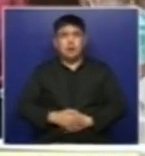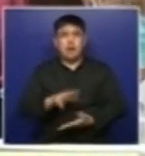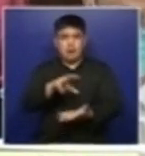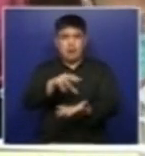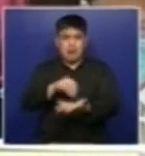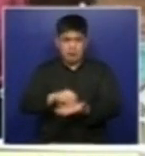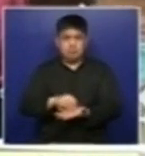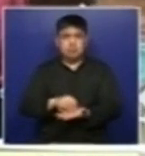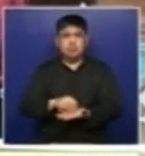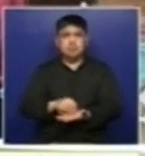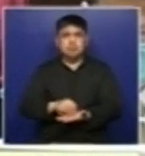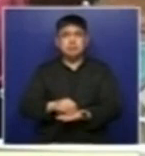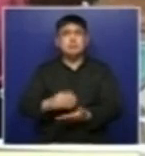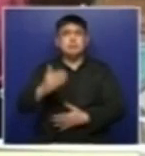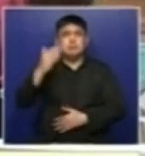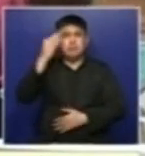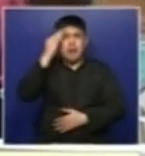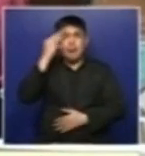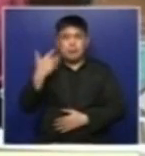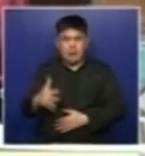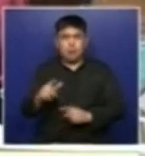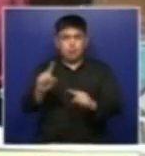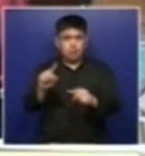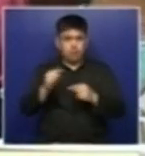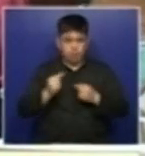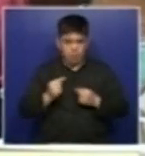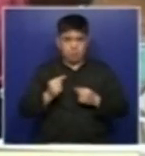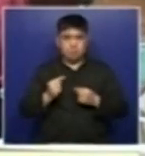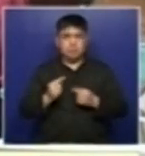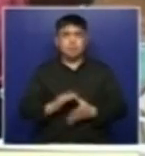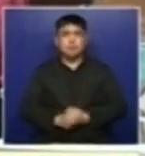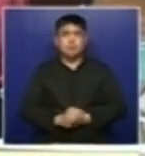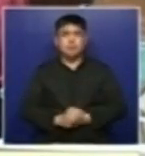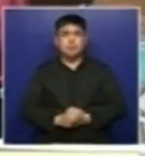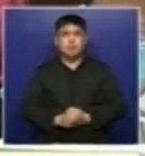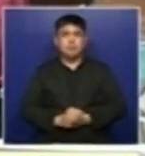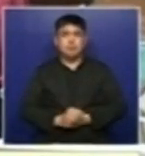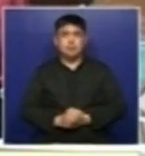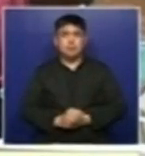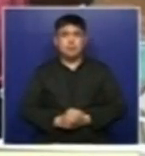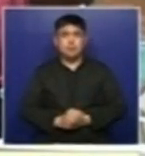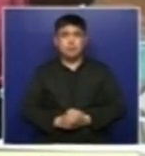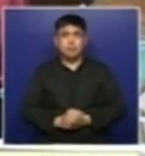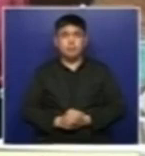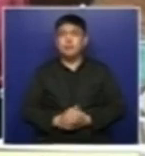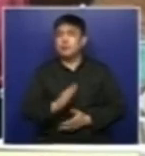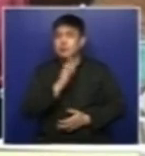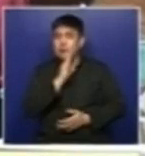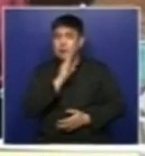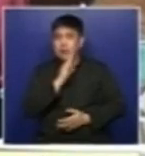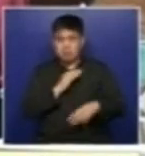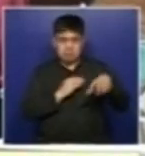ราบและได้ตอบในสภาแห่งนี้ว่าถ้ามีบ่อนอย่างนี้จ